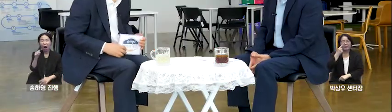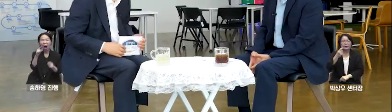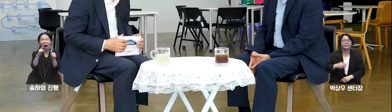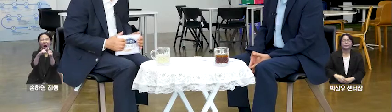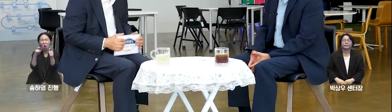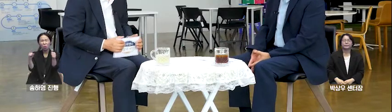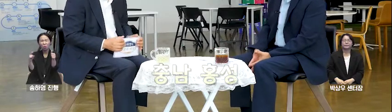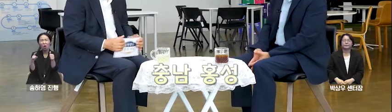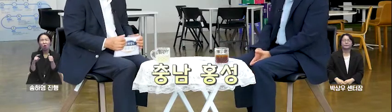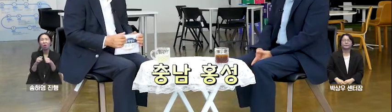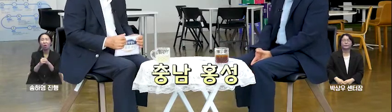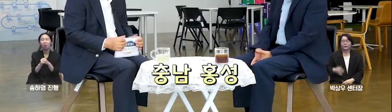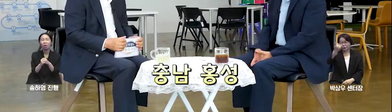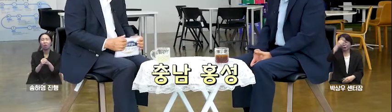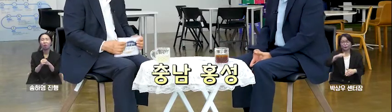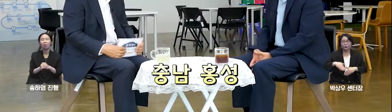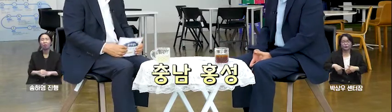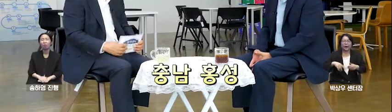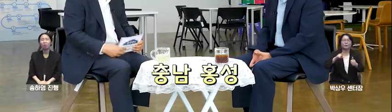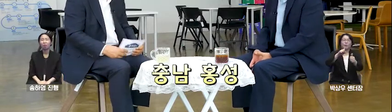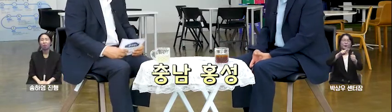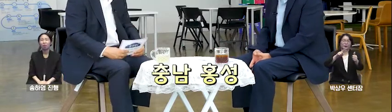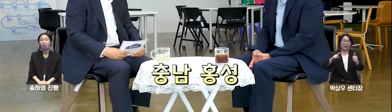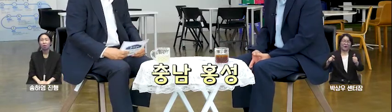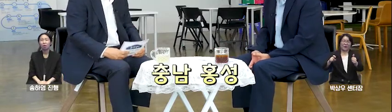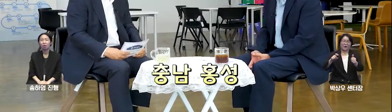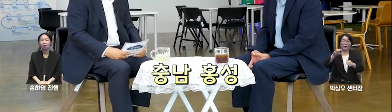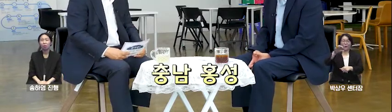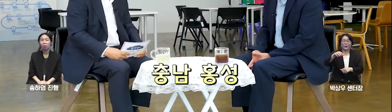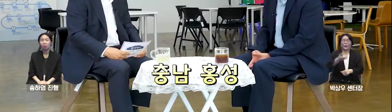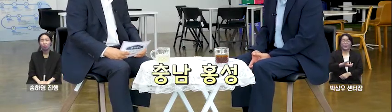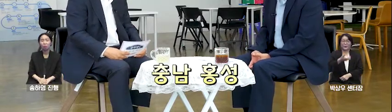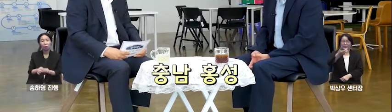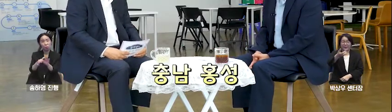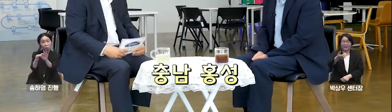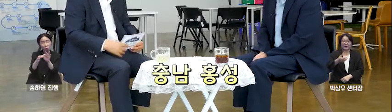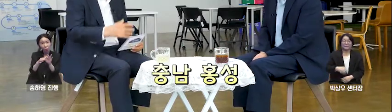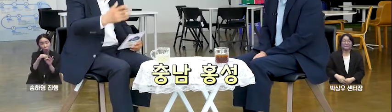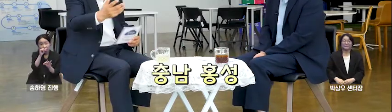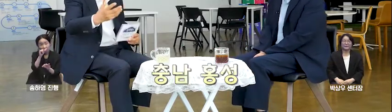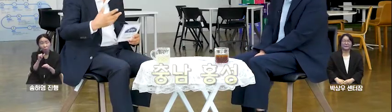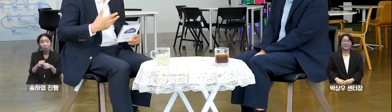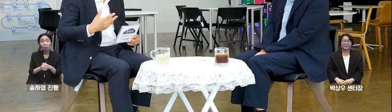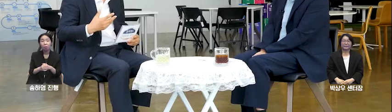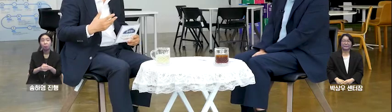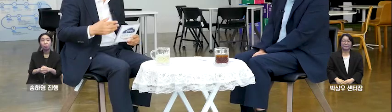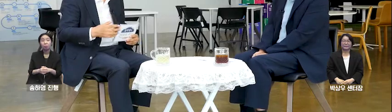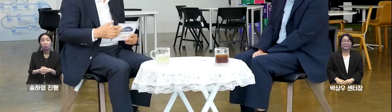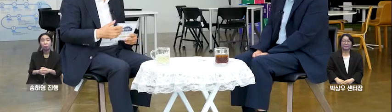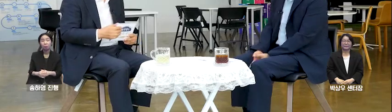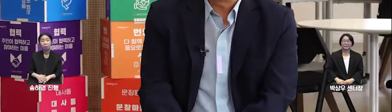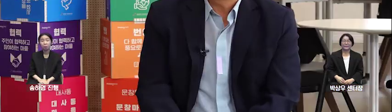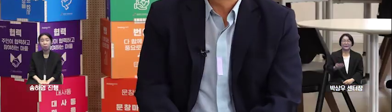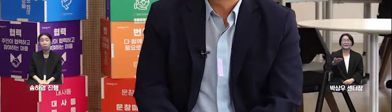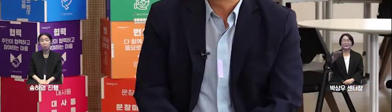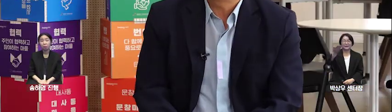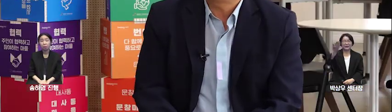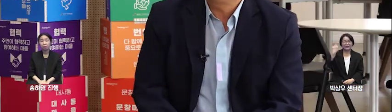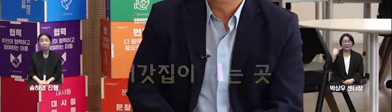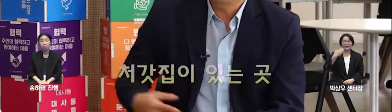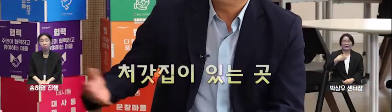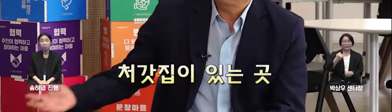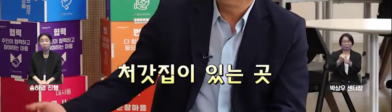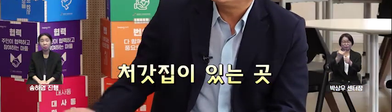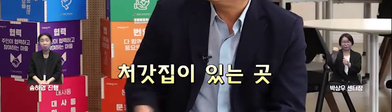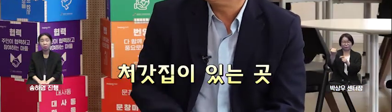가셨어요, 구체적으로? 충남 홍성으로. 홍성에 예, 가셨어요? 예, 홍성으로 갔고요. 몇 호가 있었어요, 원래? 그때 이제